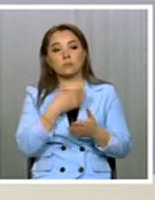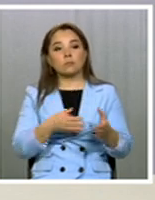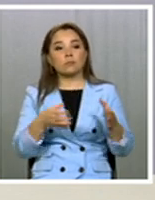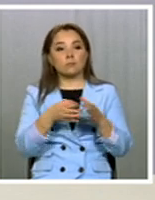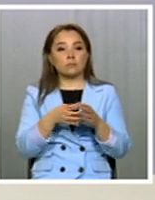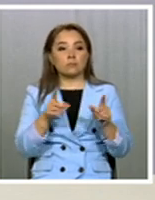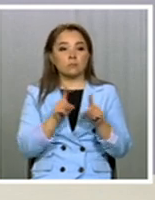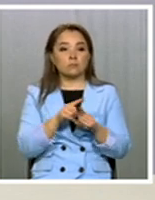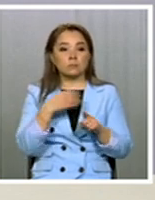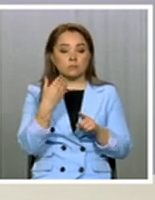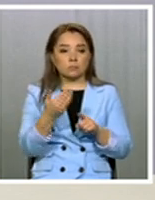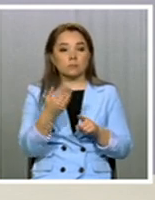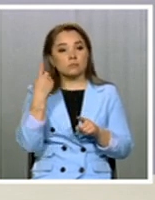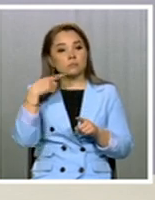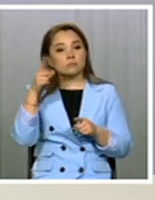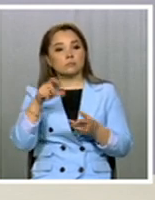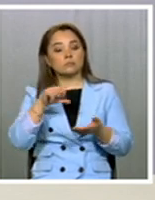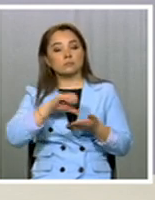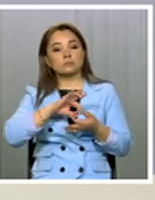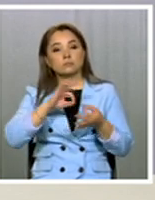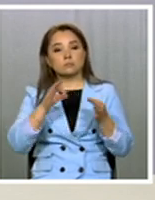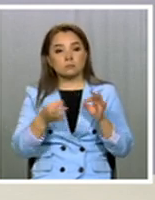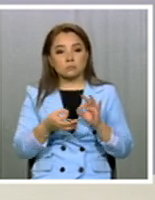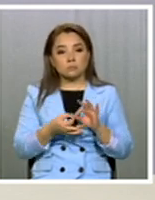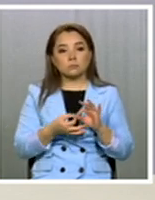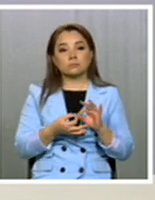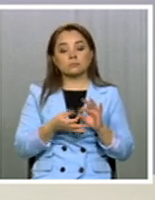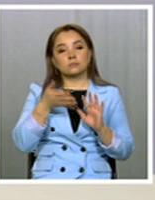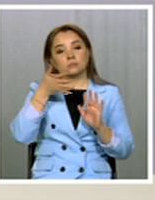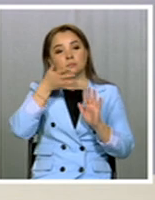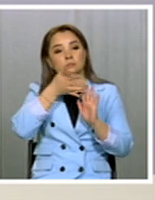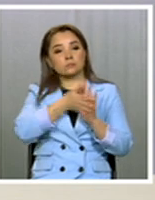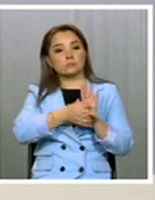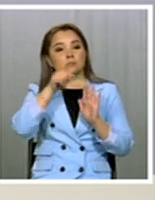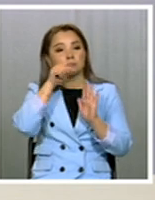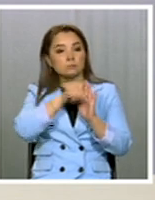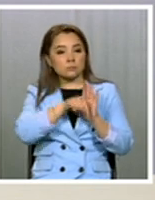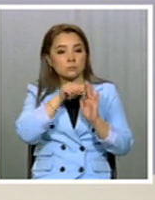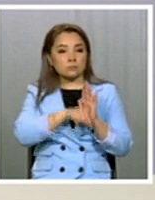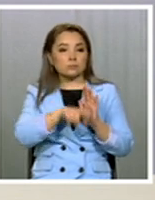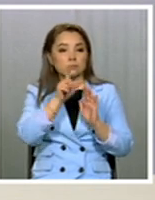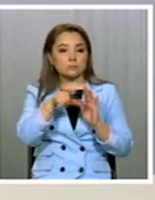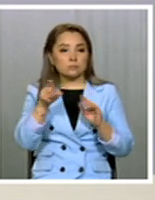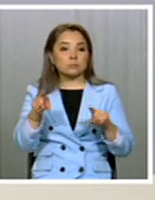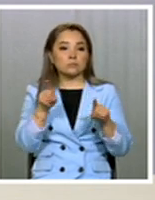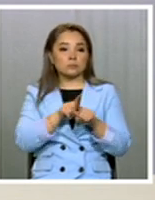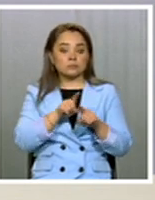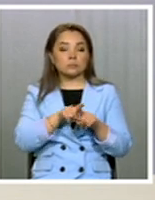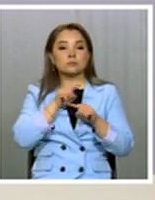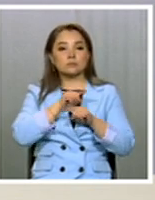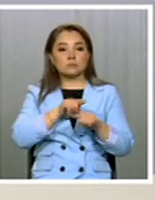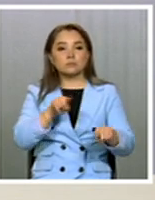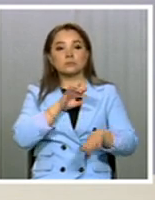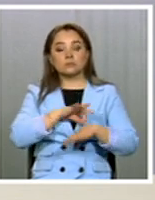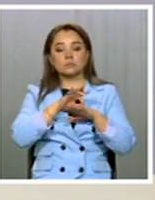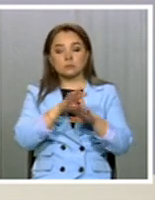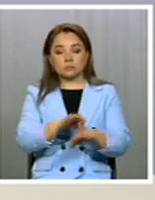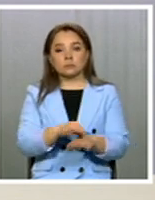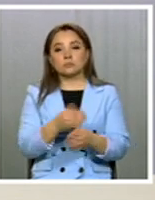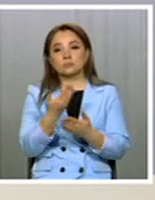болмысын, ақындық тереңдігін, азаматтық парасатын таныту, дәріптеу,